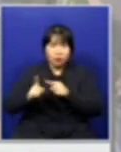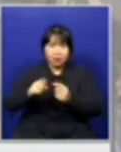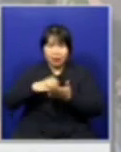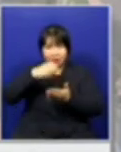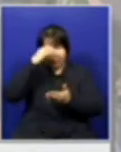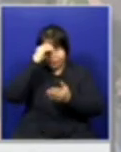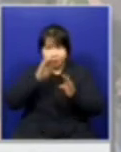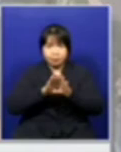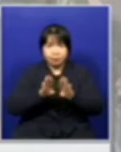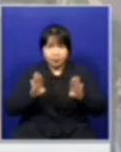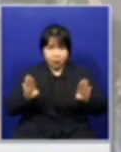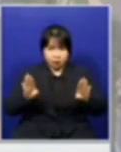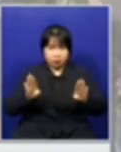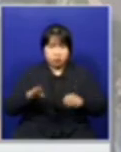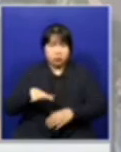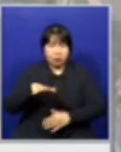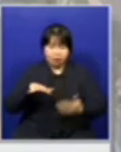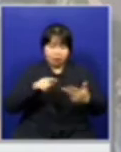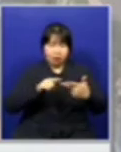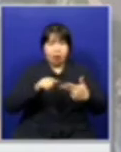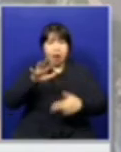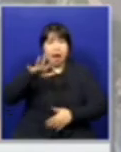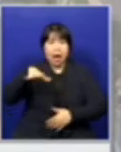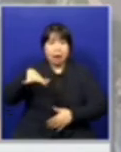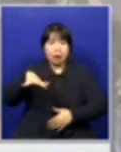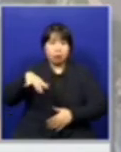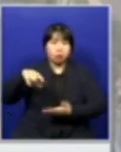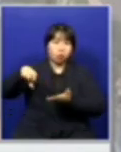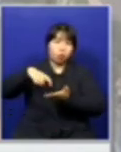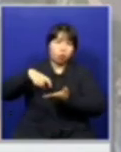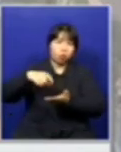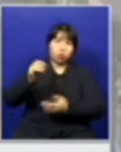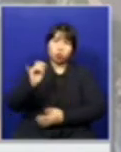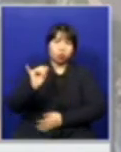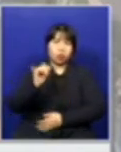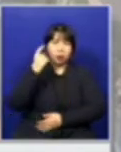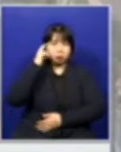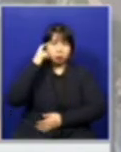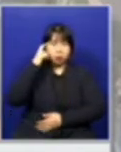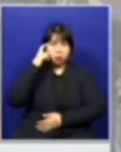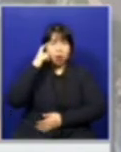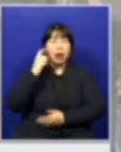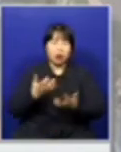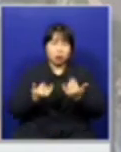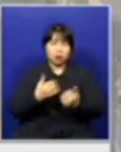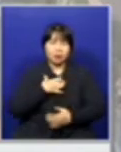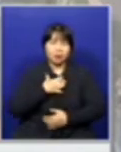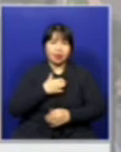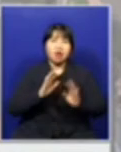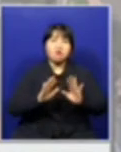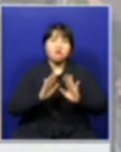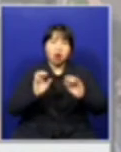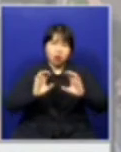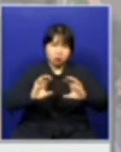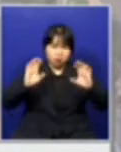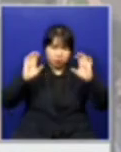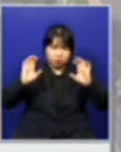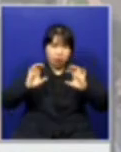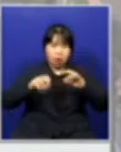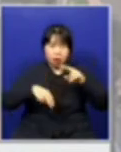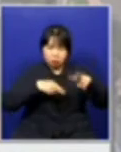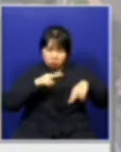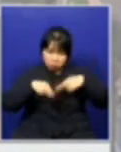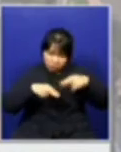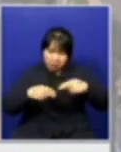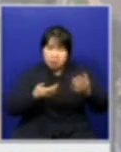หม่5,000 ที่3ยังไม่รู้จะมาตอนไหนเพราะฉะนั้นตรงนี้ดิฉันอยากให้รัฐบาลได้ไปพิจารณาให้รวดเร็ว